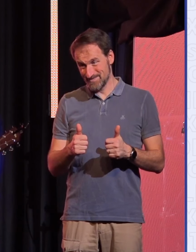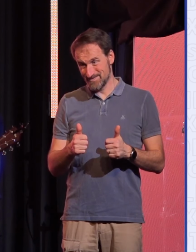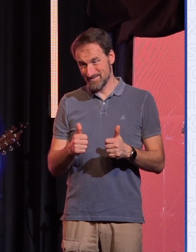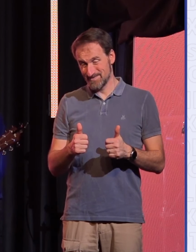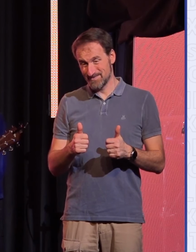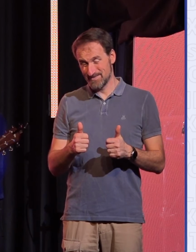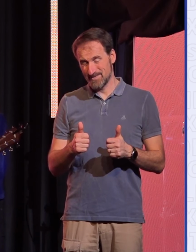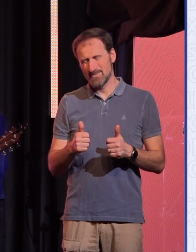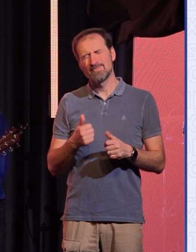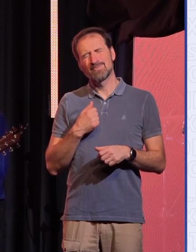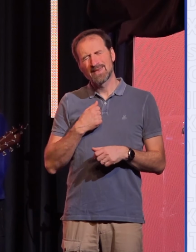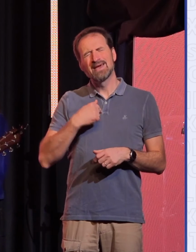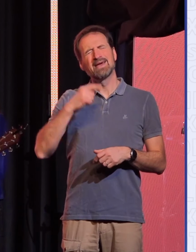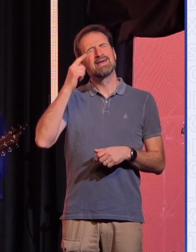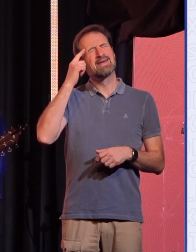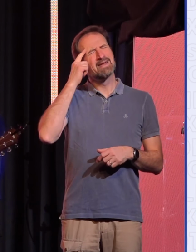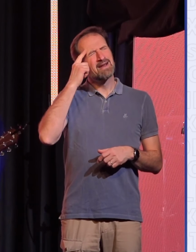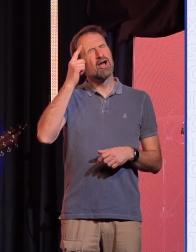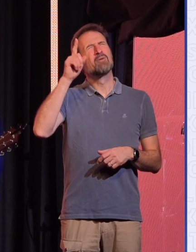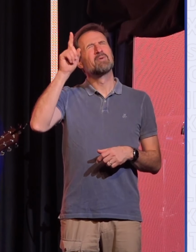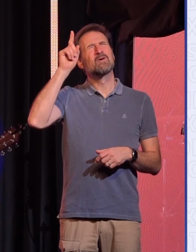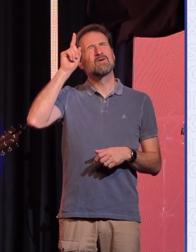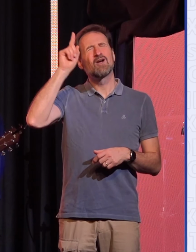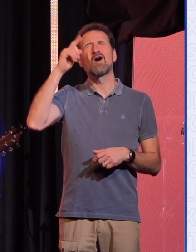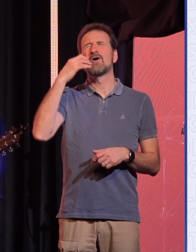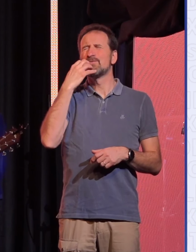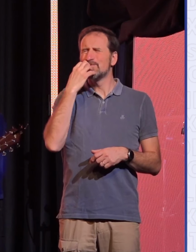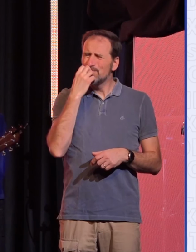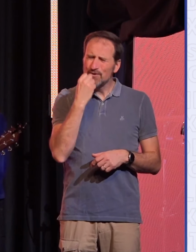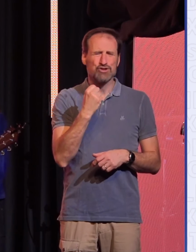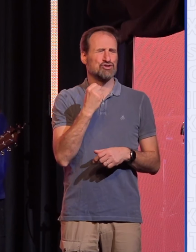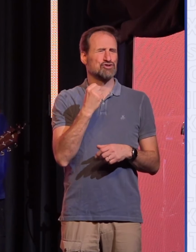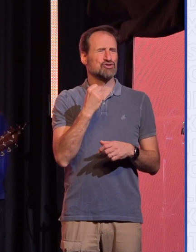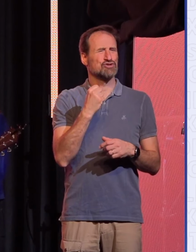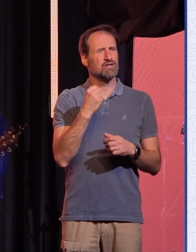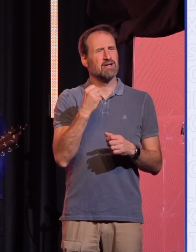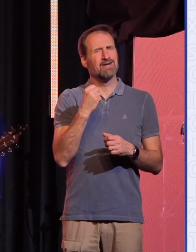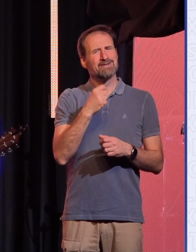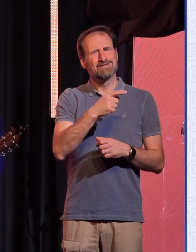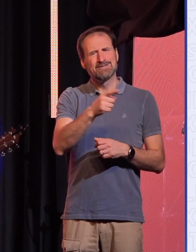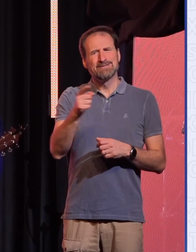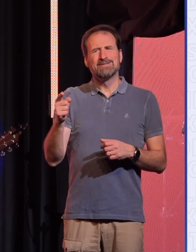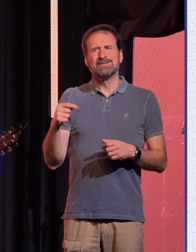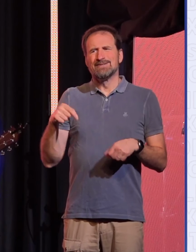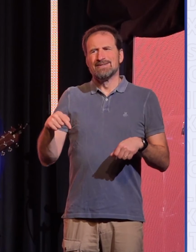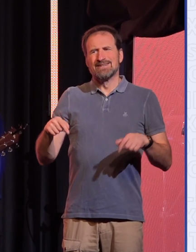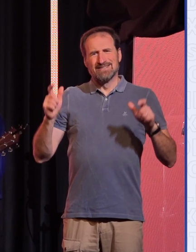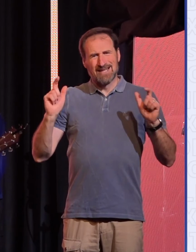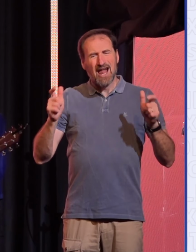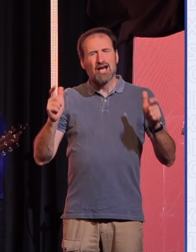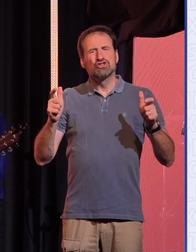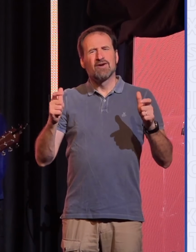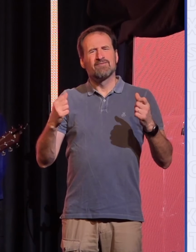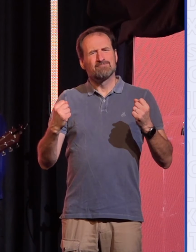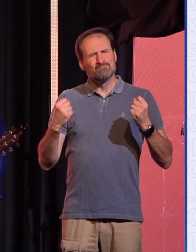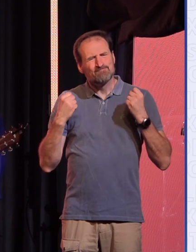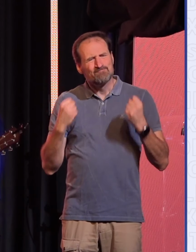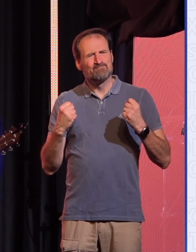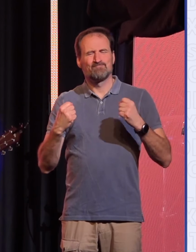ich glaube, dass sich Gott ganz neu wünscht, dass wir starke Ehen in dieser Gesellschaft haben